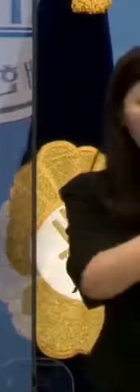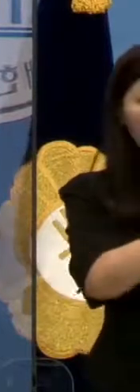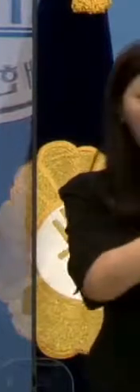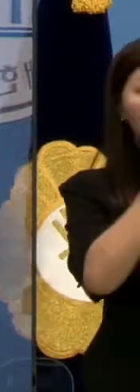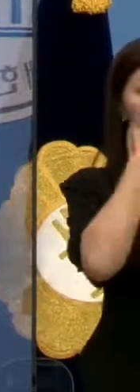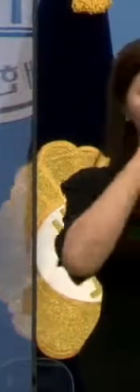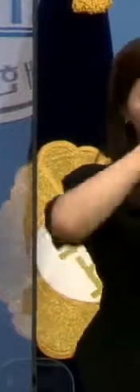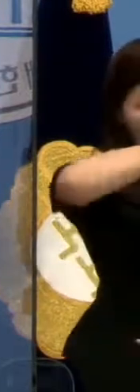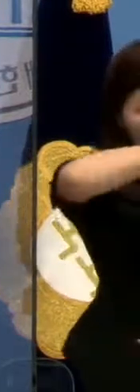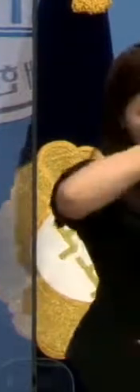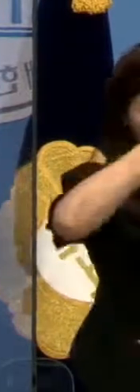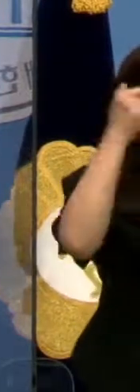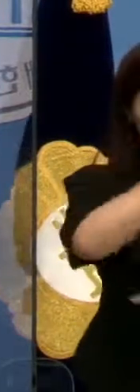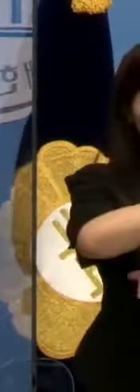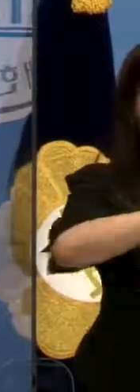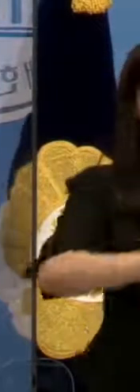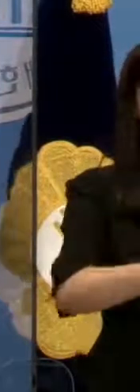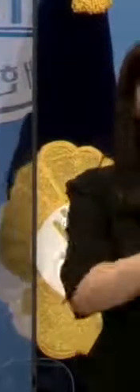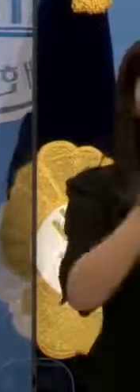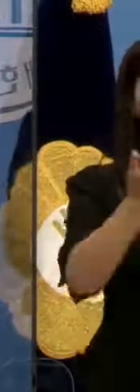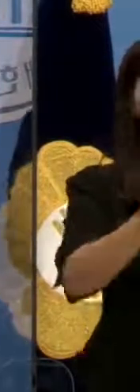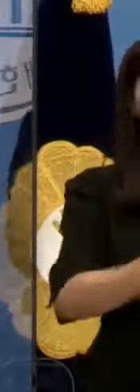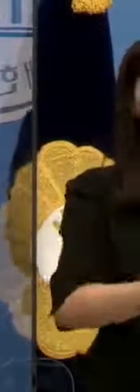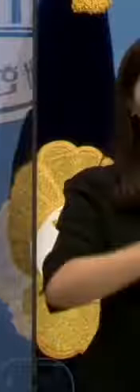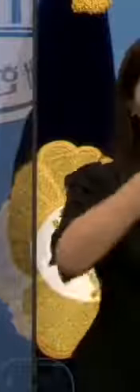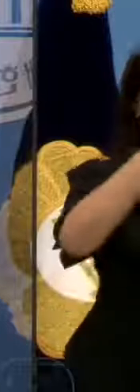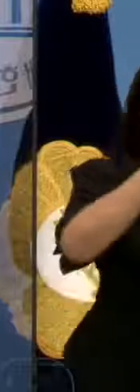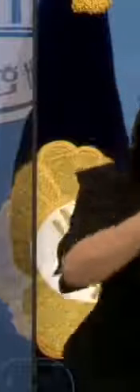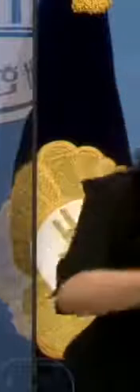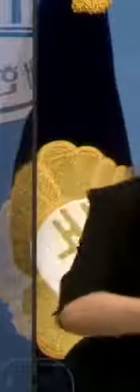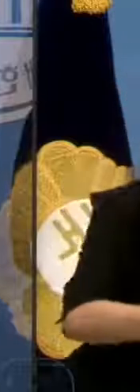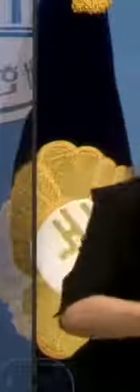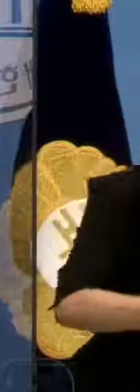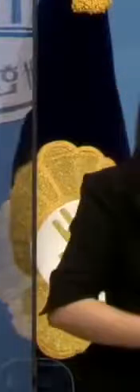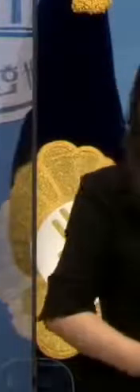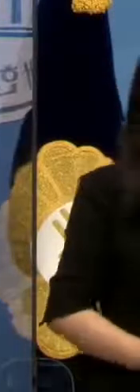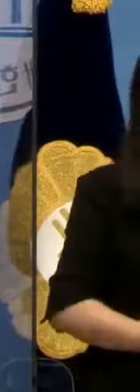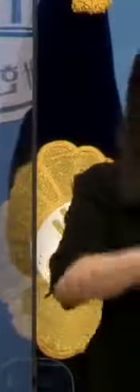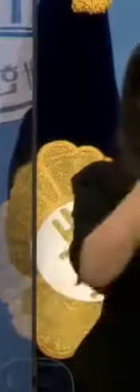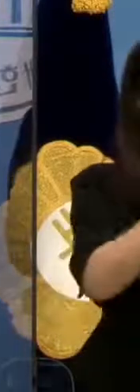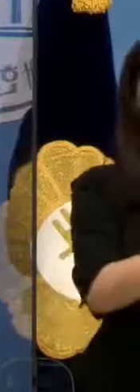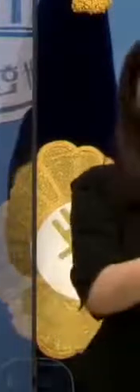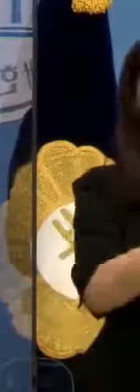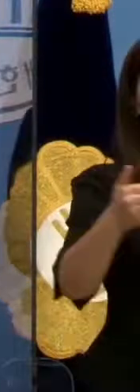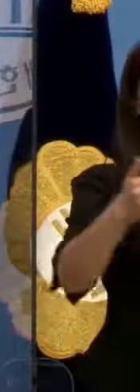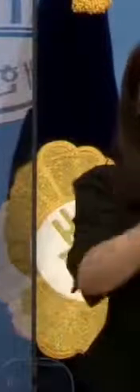재정 로드맵을 말씀드리겠습니다. 감사합니다. 네, 이상으로 마치도록 하겠습니다.